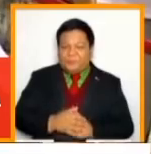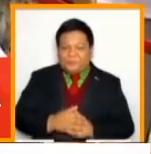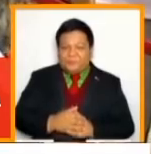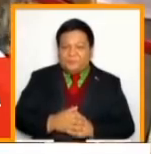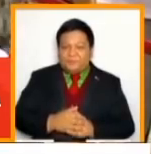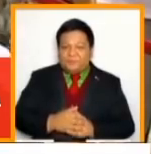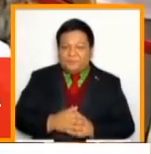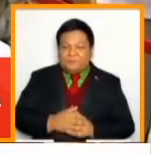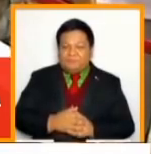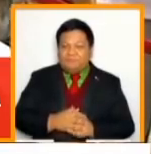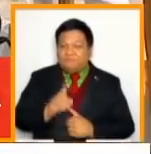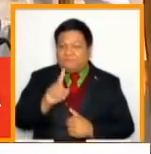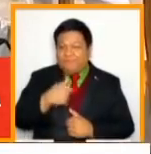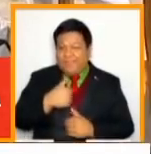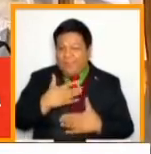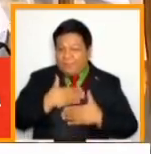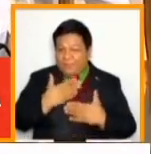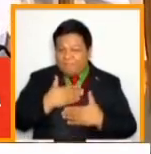But I'm not happy.